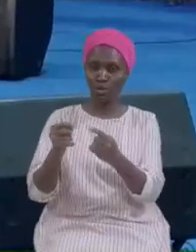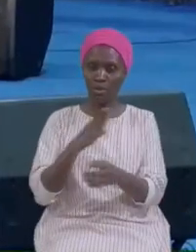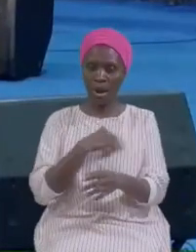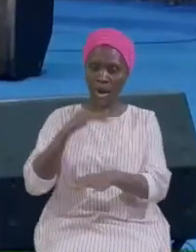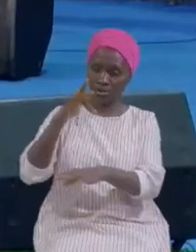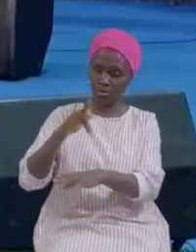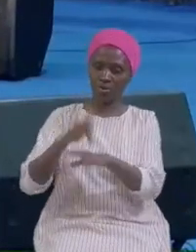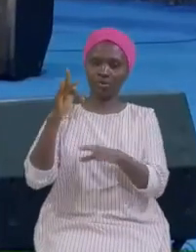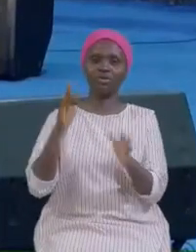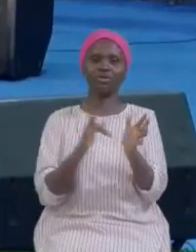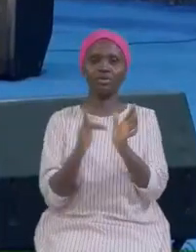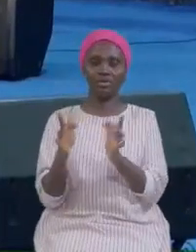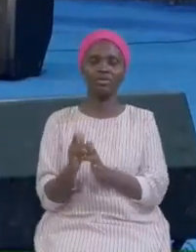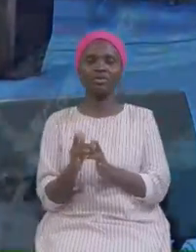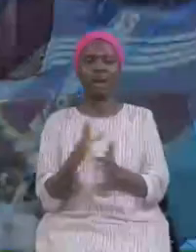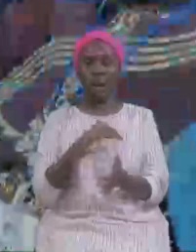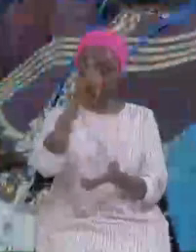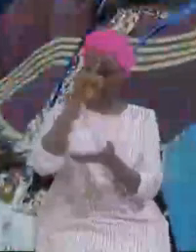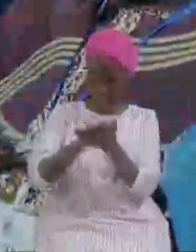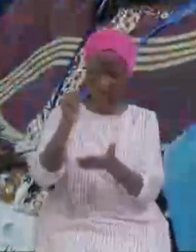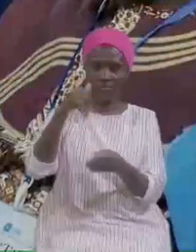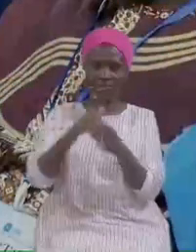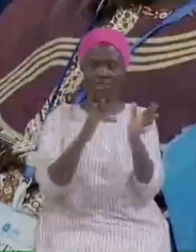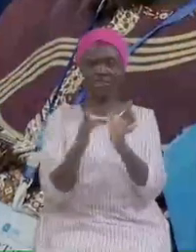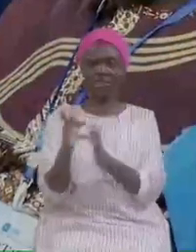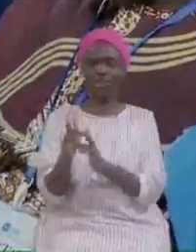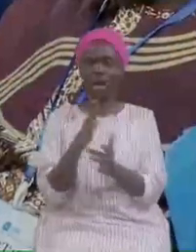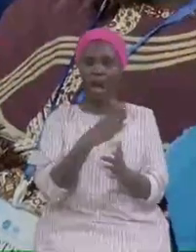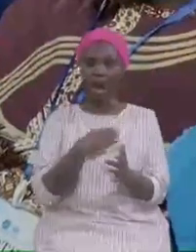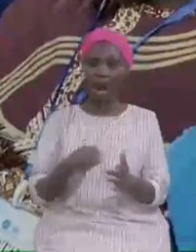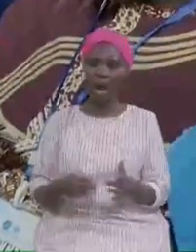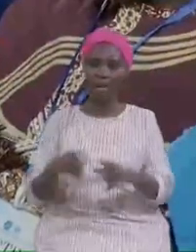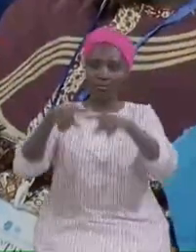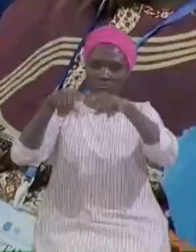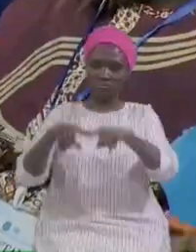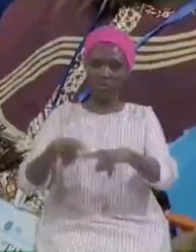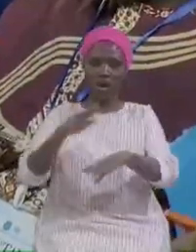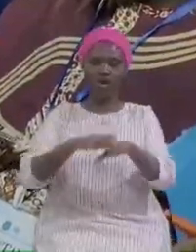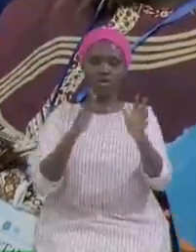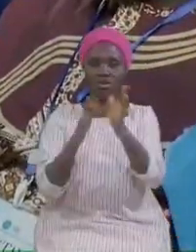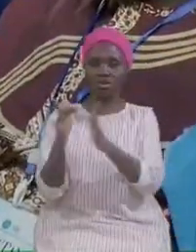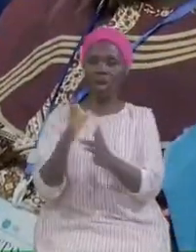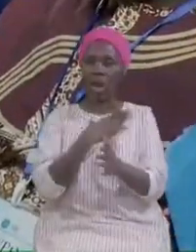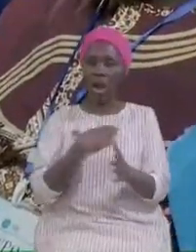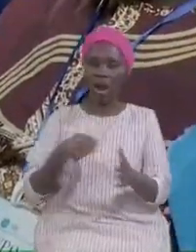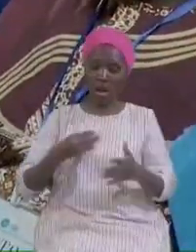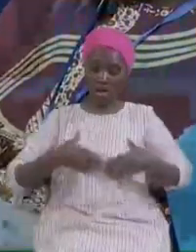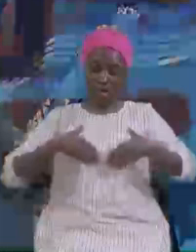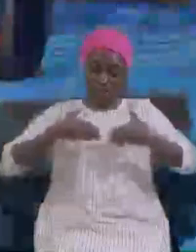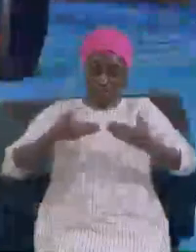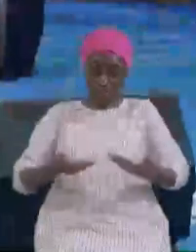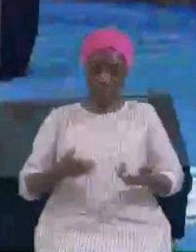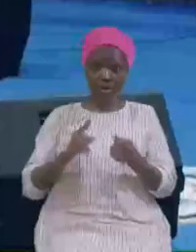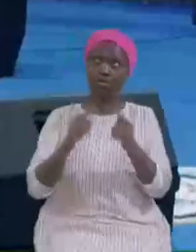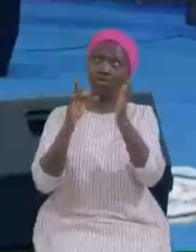toucher Jésus. Je vais croire en Jésus. Je vais m'appuyer sur Jésus. Je vais confesser